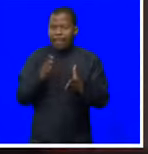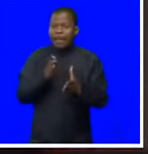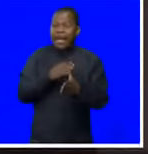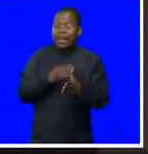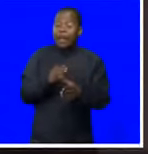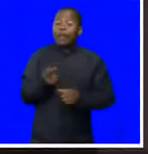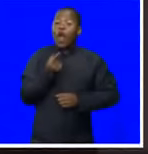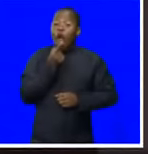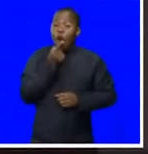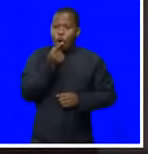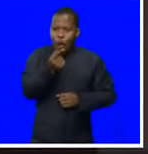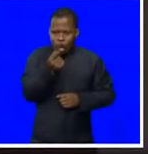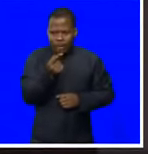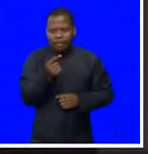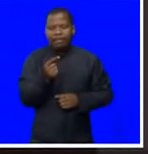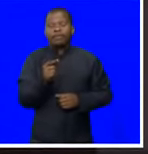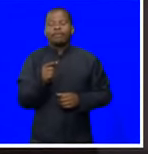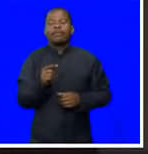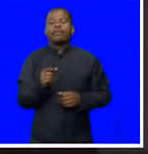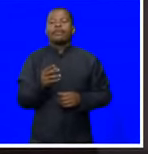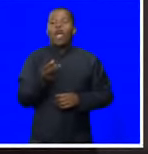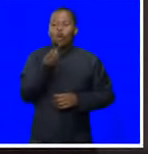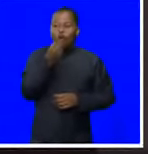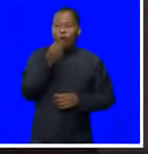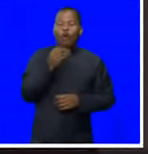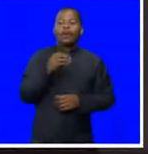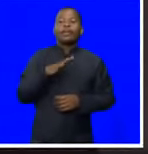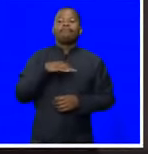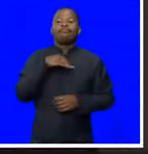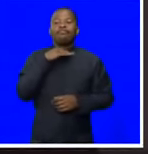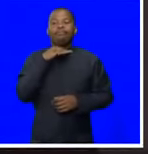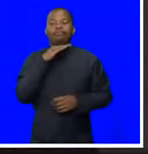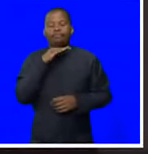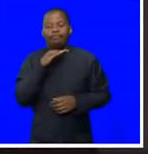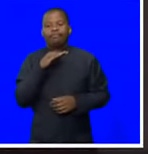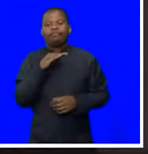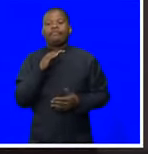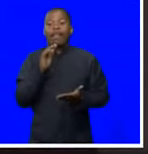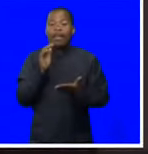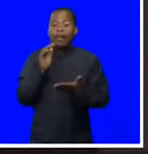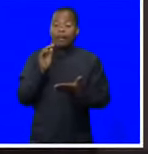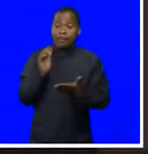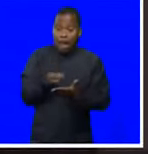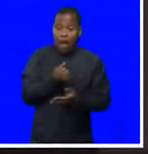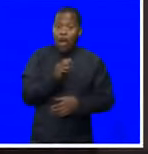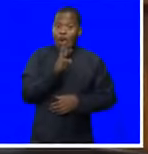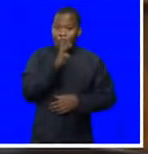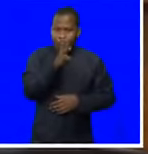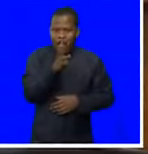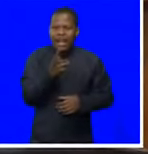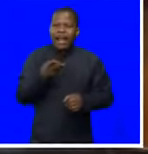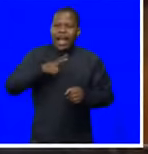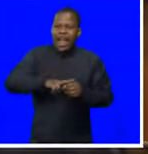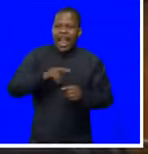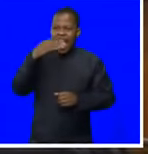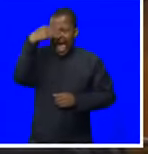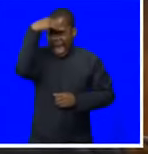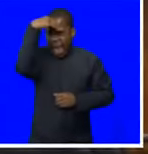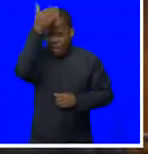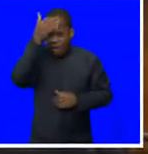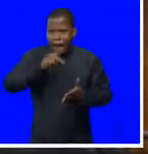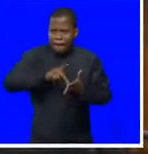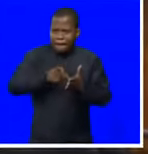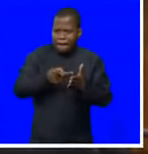uthi kunciphisa le mithelela lekhona ekusolakala kwekudla eveni nemithelela yempi yelive leRussia neUkraine. Hulumende unikete